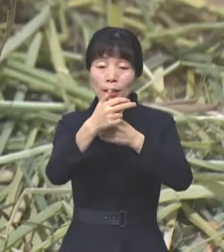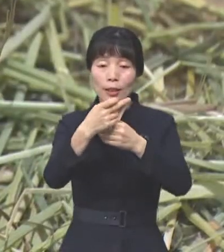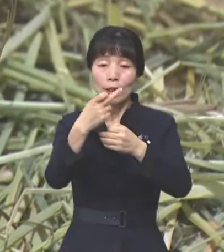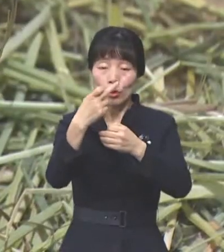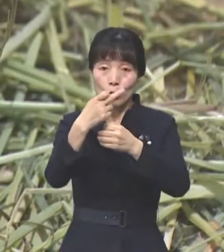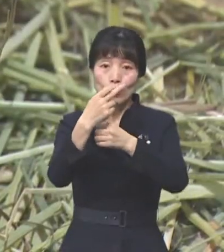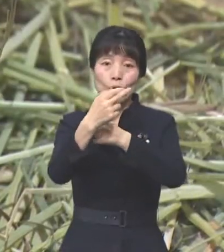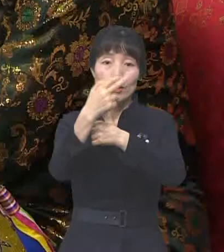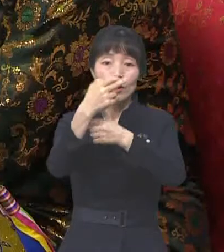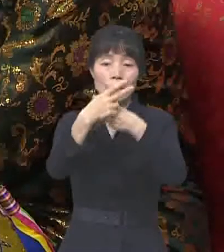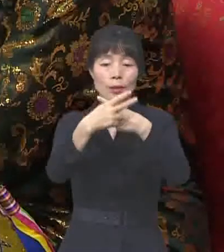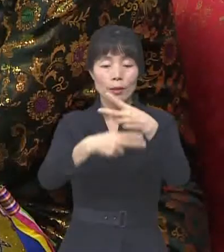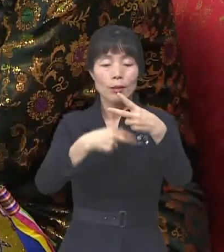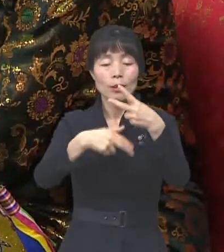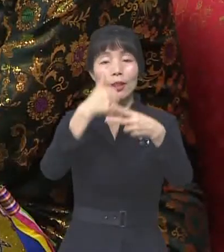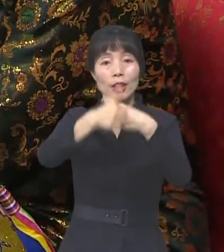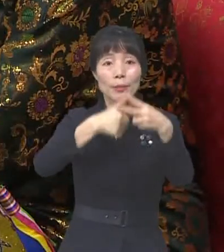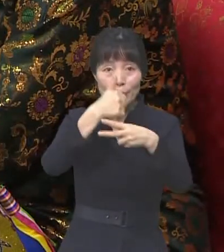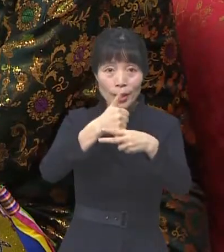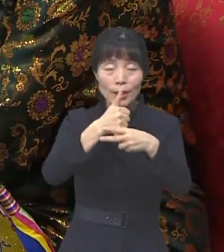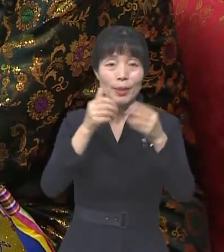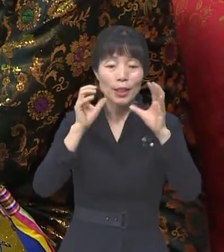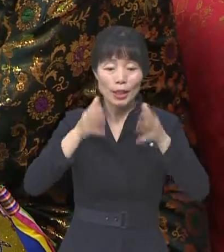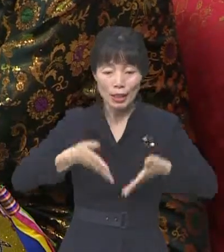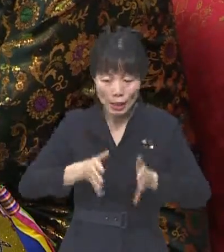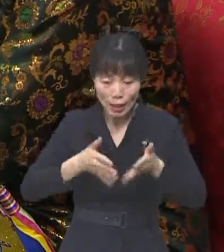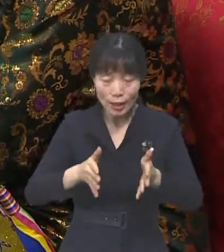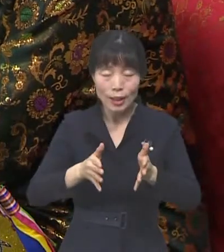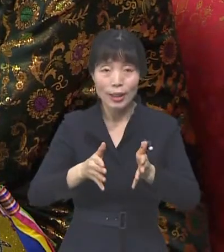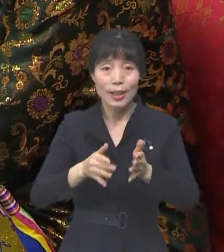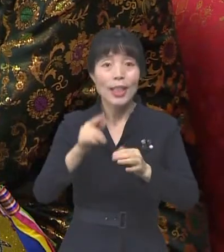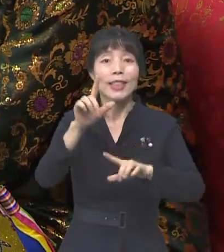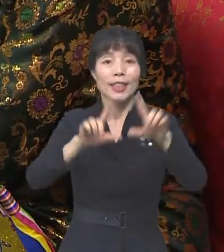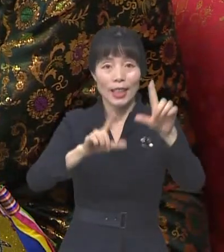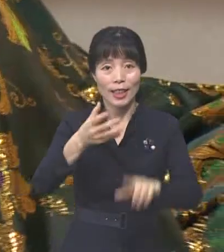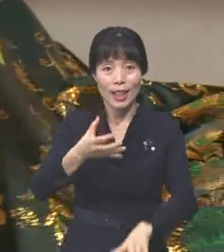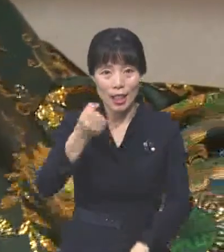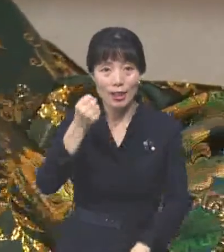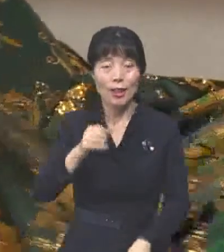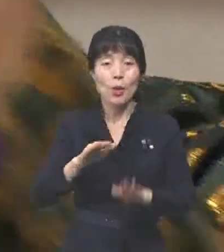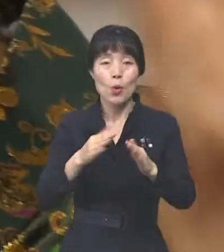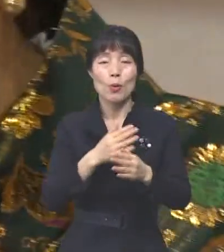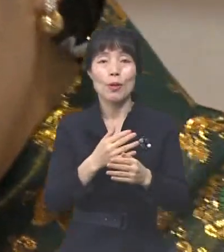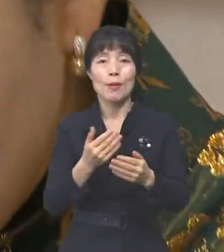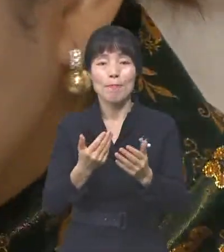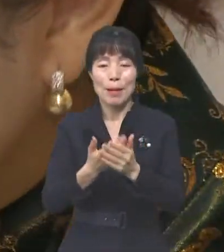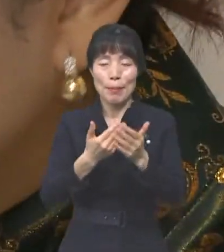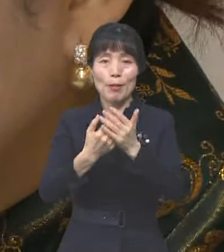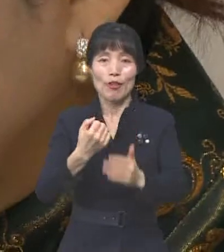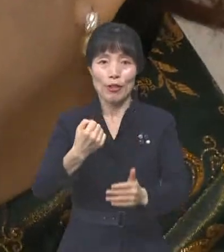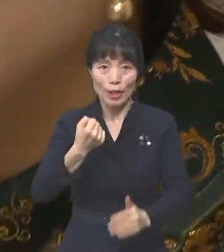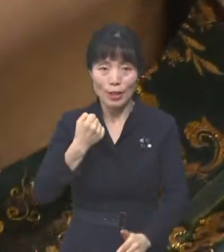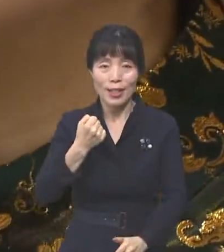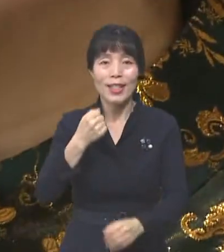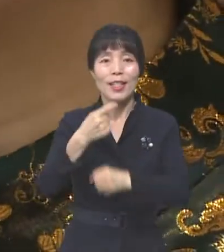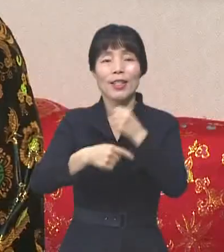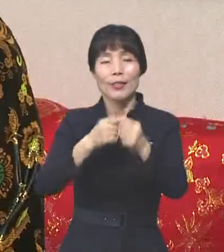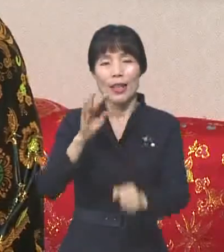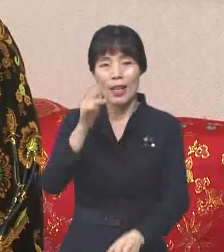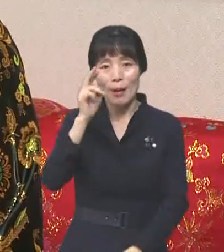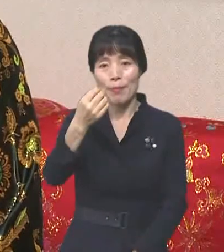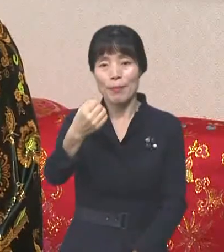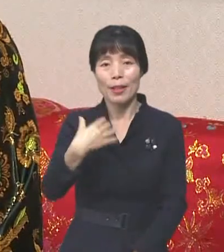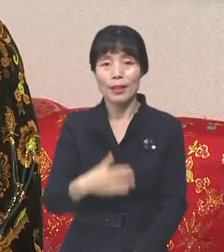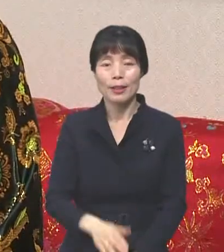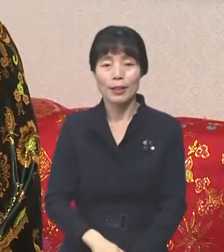풍요를 상징합니다. 올해는 깨끗하고 희망적인 기운이 왕성한 한 해가 될 것이란 것이 역학적인 해석입니다.